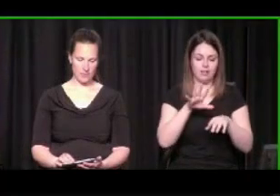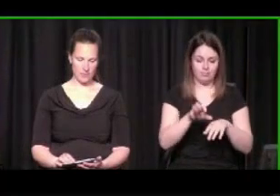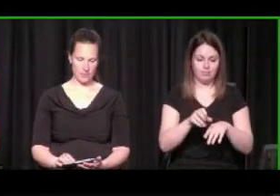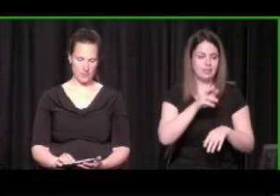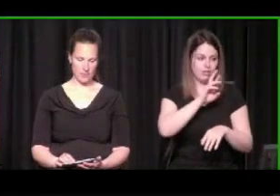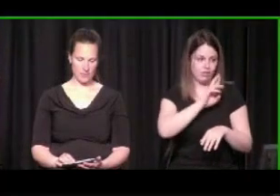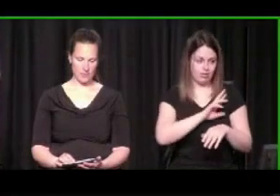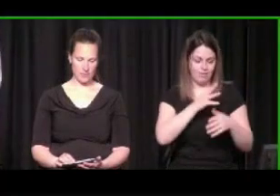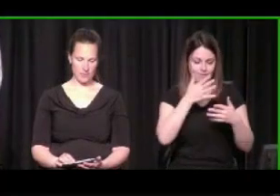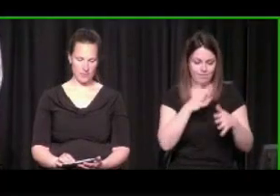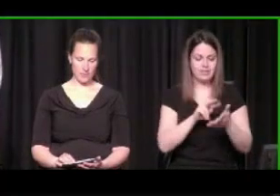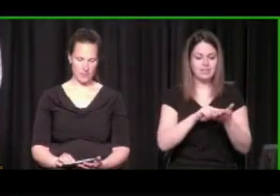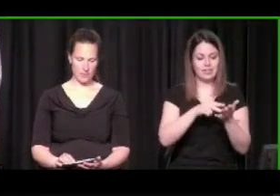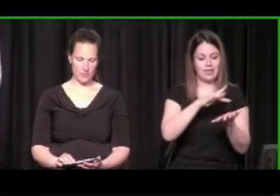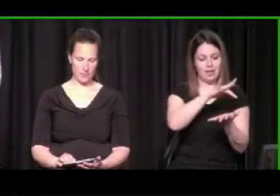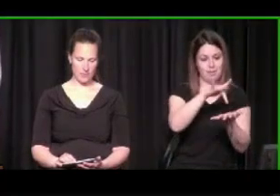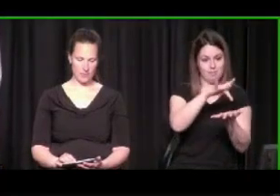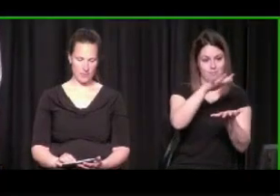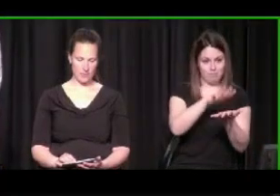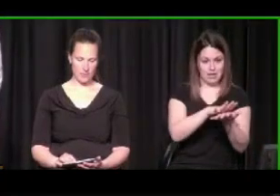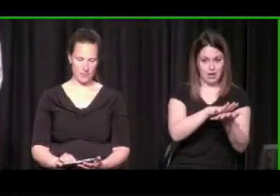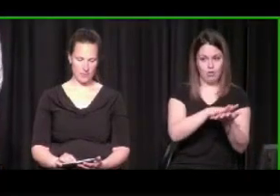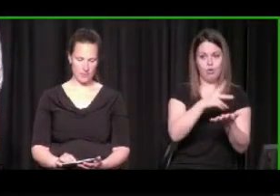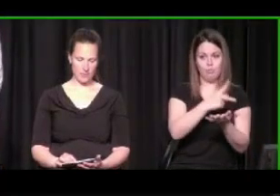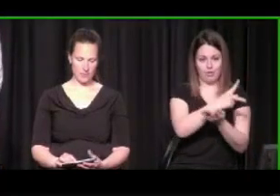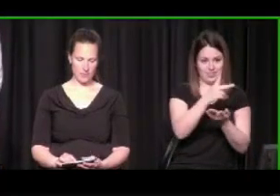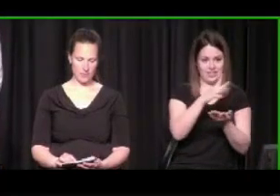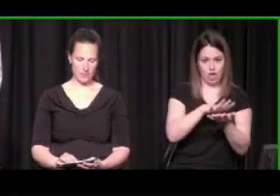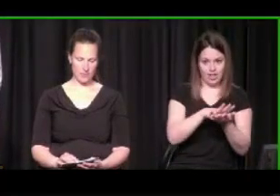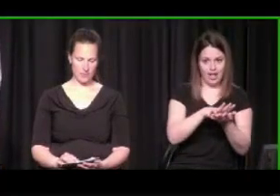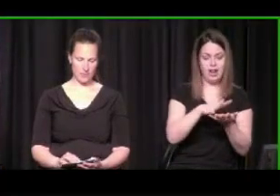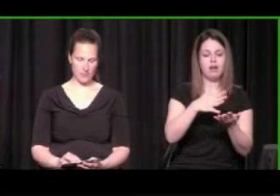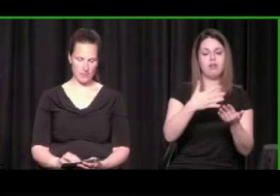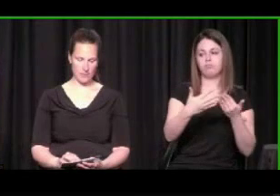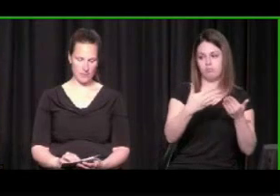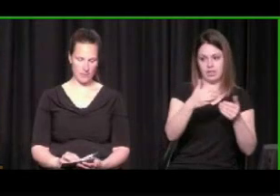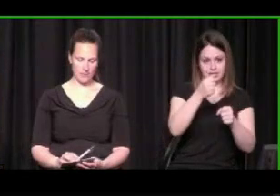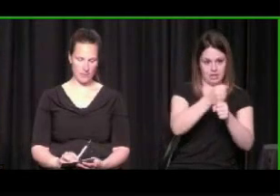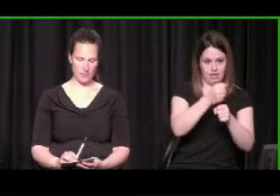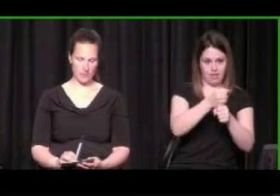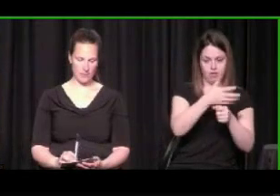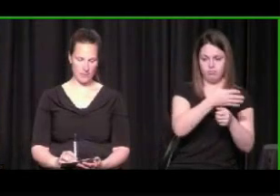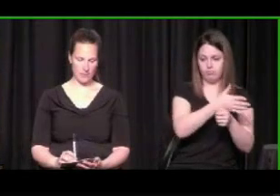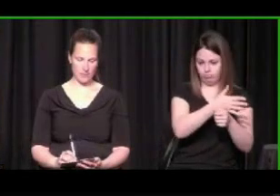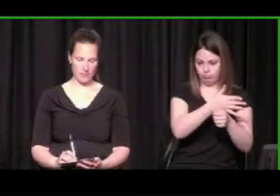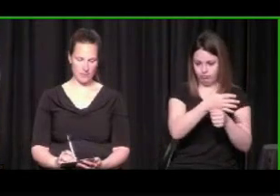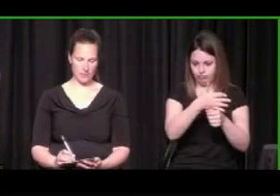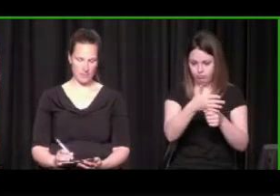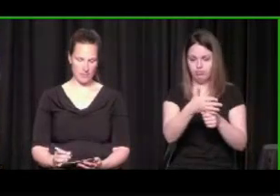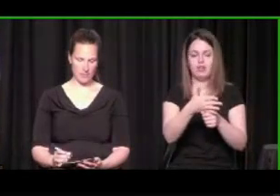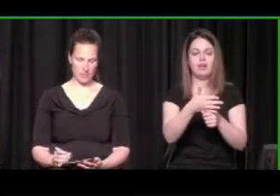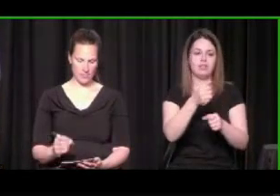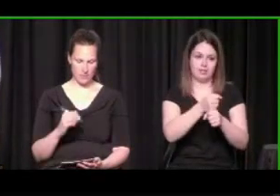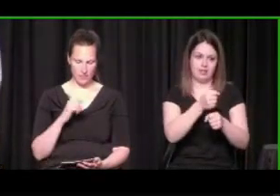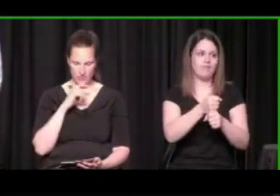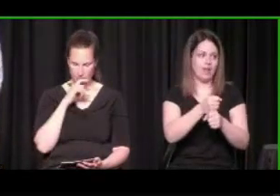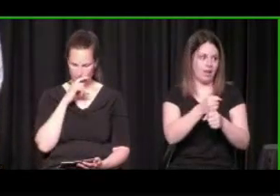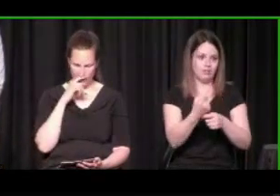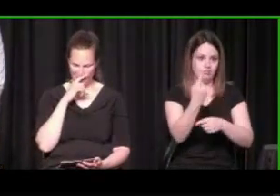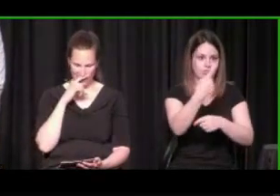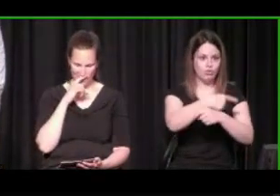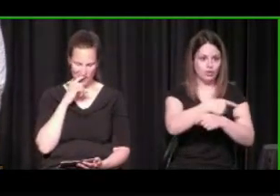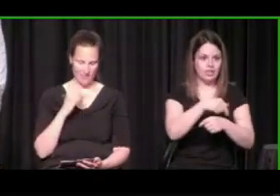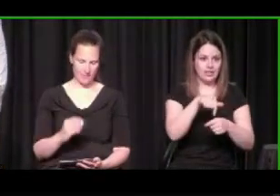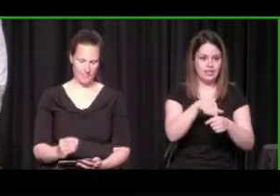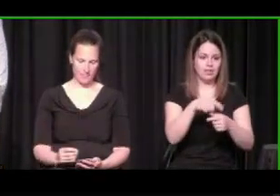retraite. C'est-à-dire que le milieu professionnel ou l'endroit finalement où la personne occupe son temps de façon significative est